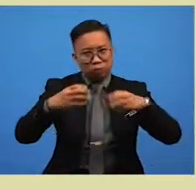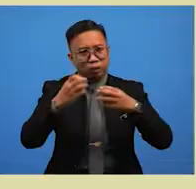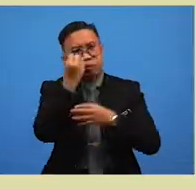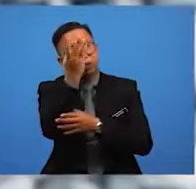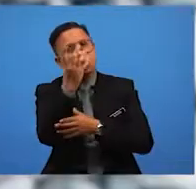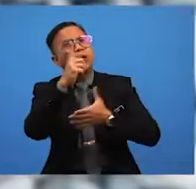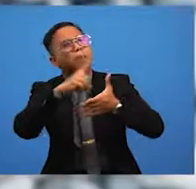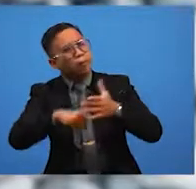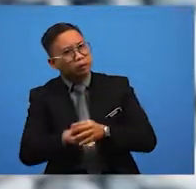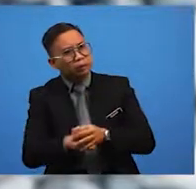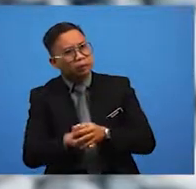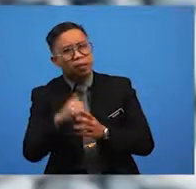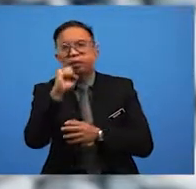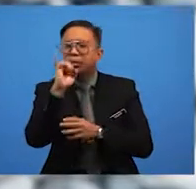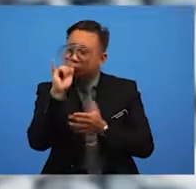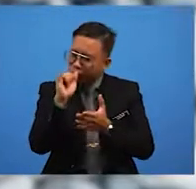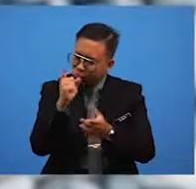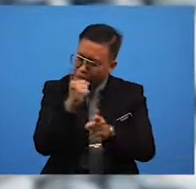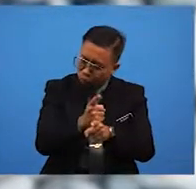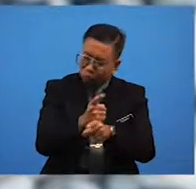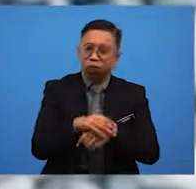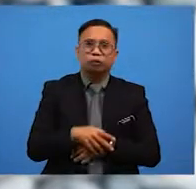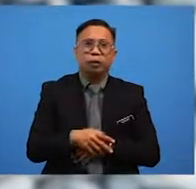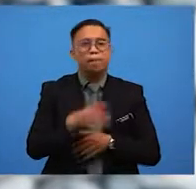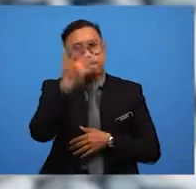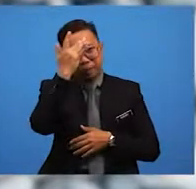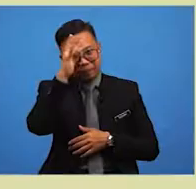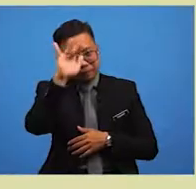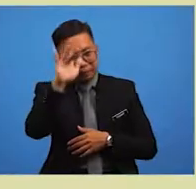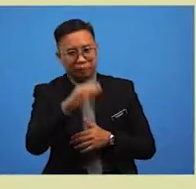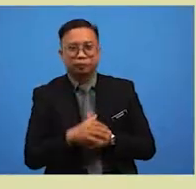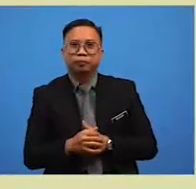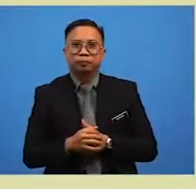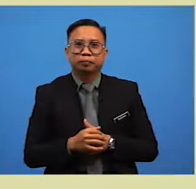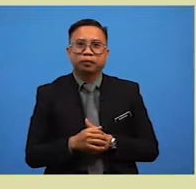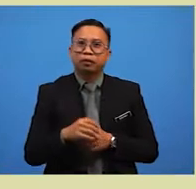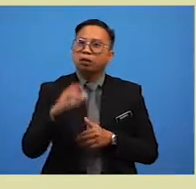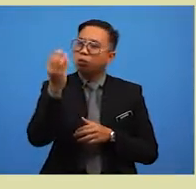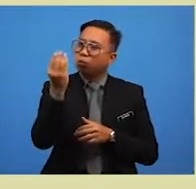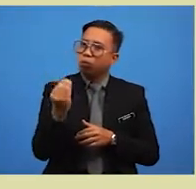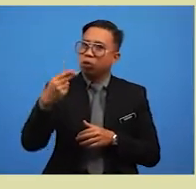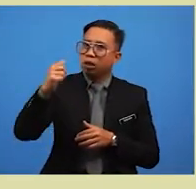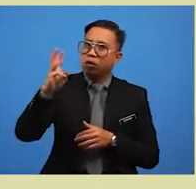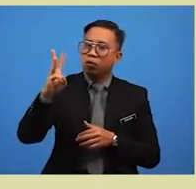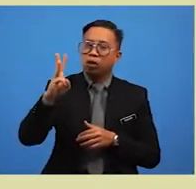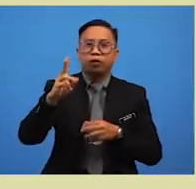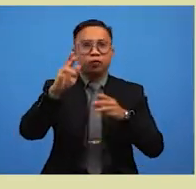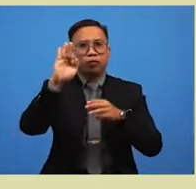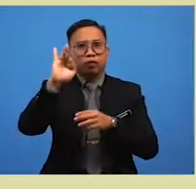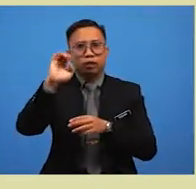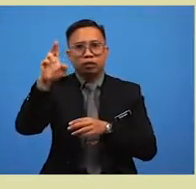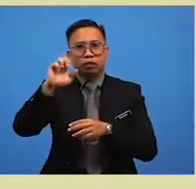berlaku. Ya, betul murid-murid, pandai. Luluh hawa fizikal. Tidak